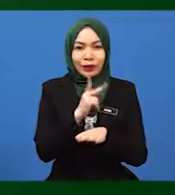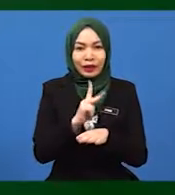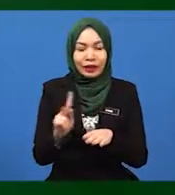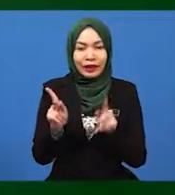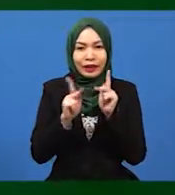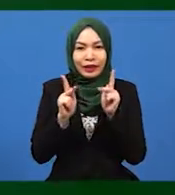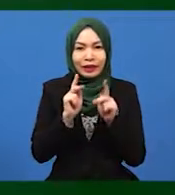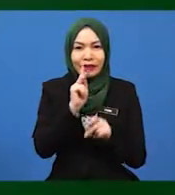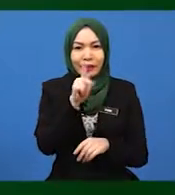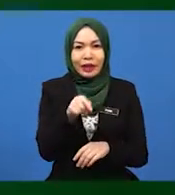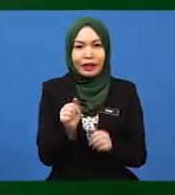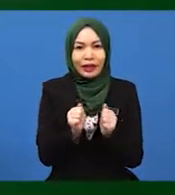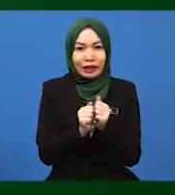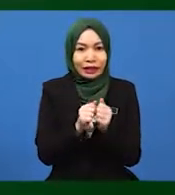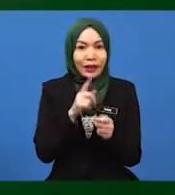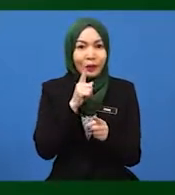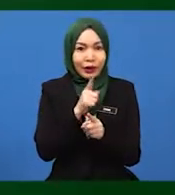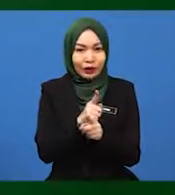yang betul.